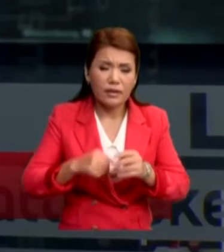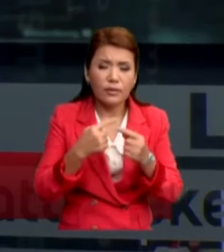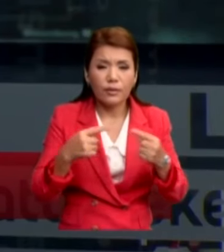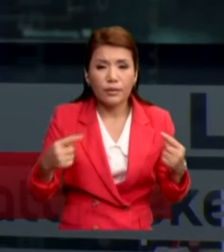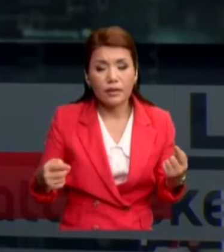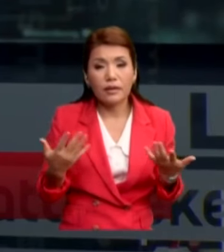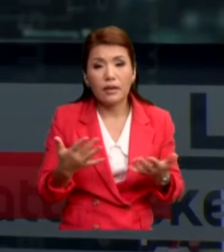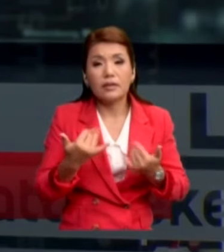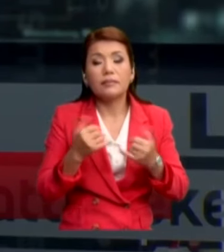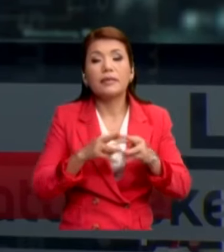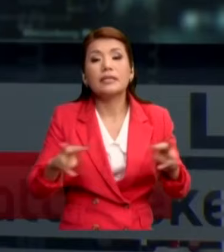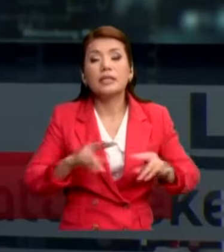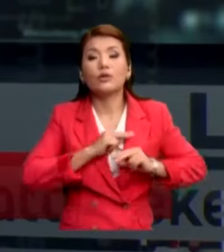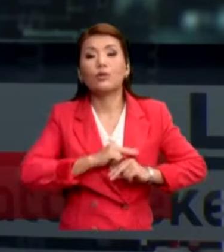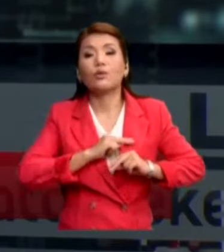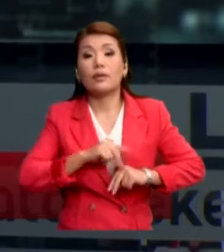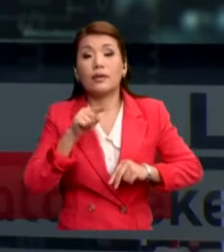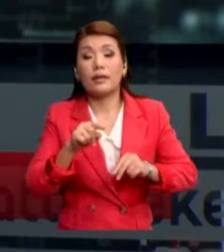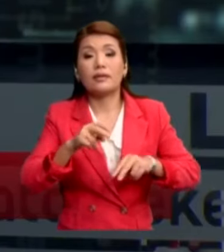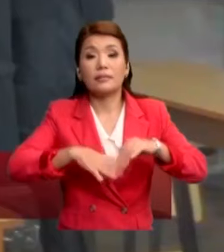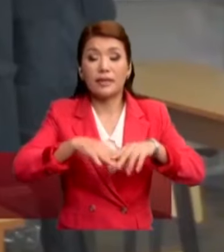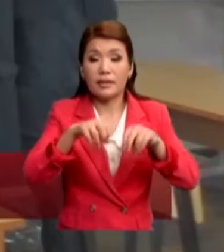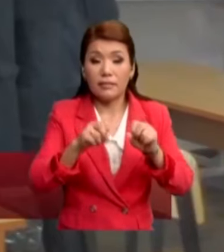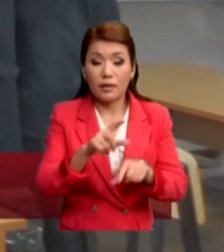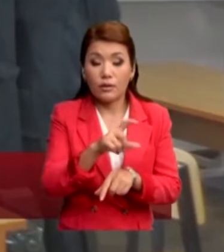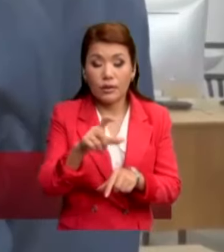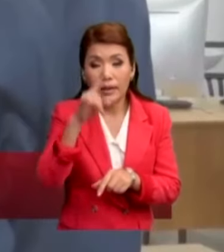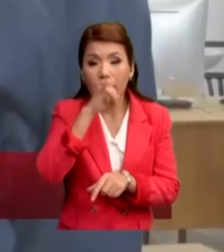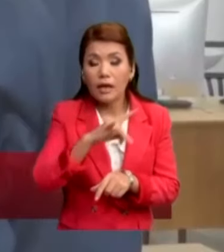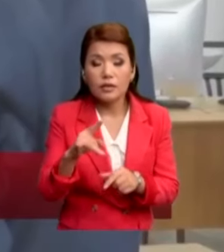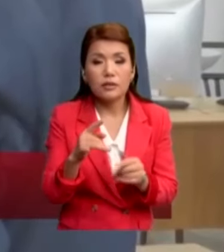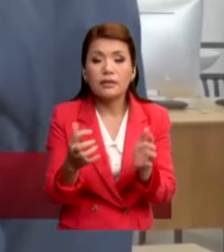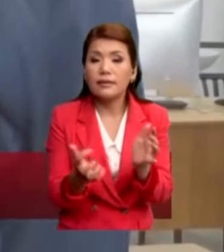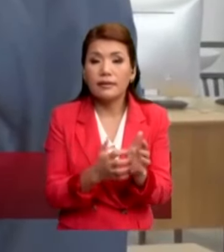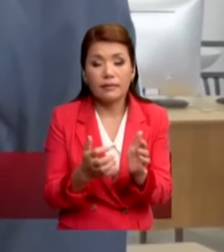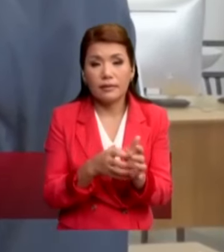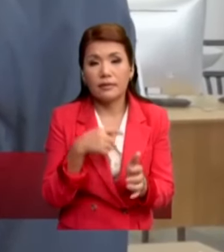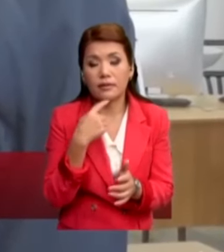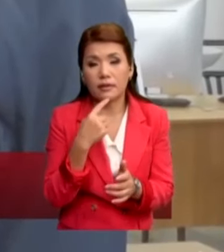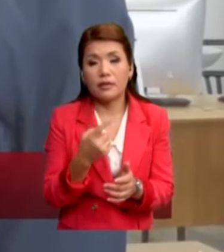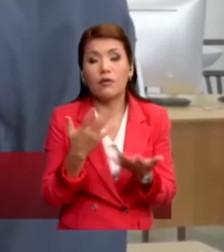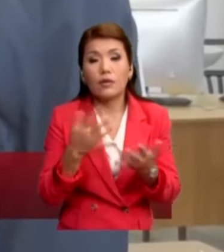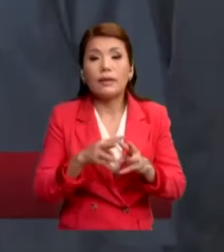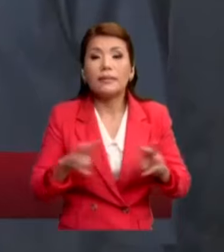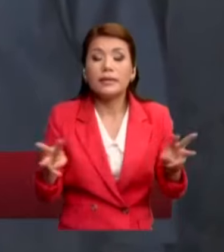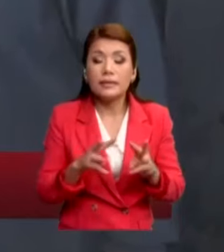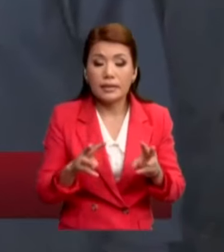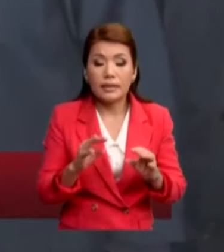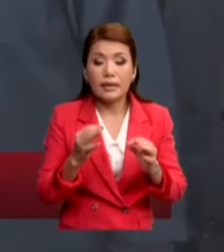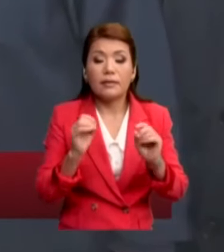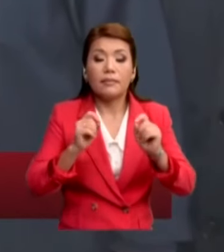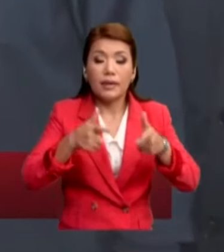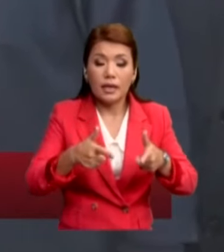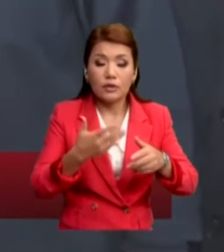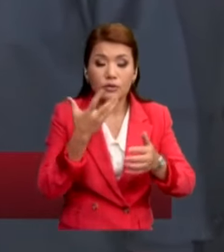другие. По словам министра труда, именно в этих специалистах в Казахстане наблюдается острый дефицит. В министерстве предлагают вместо